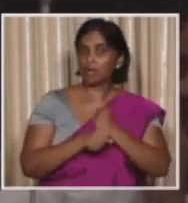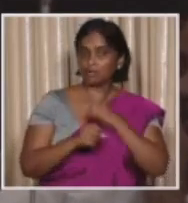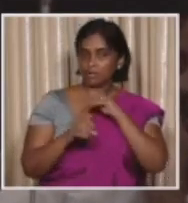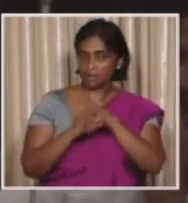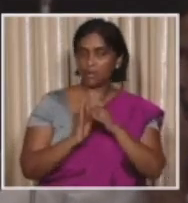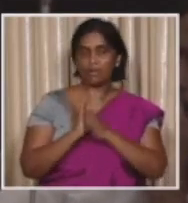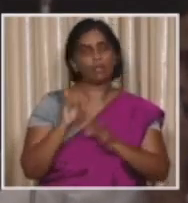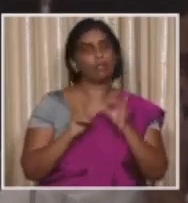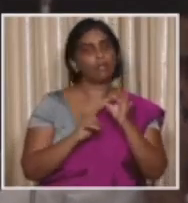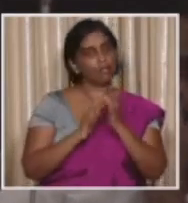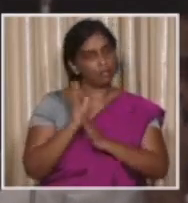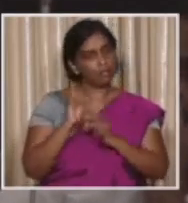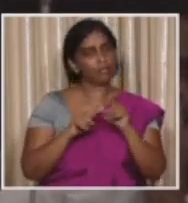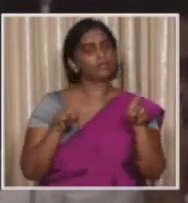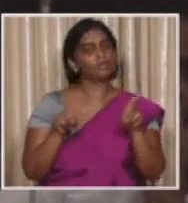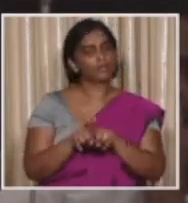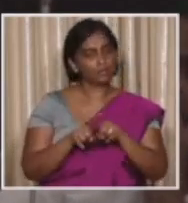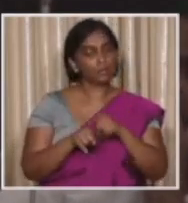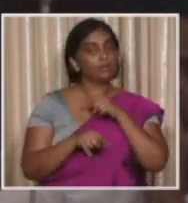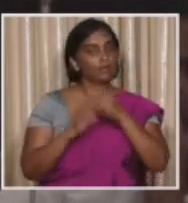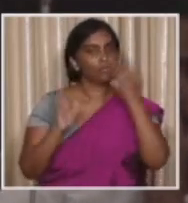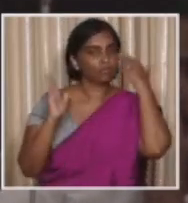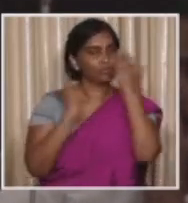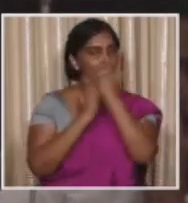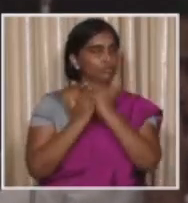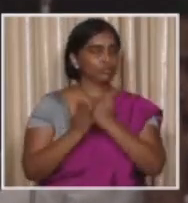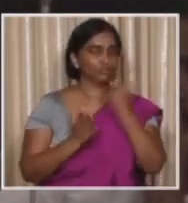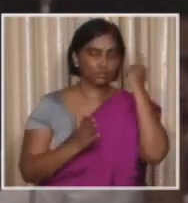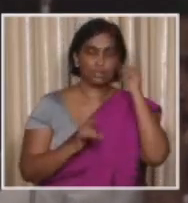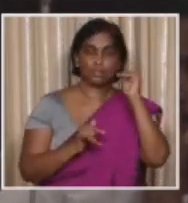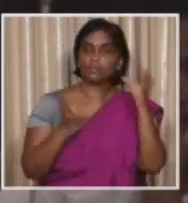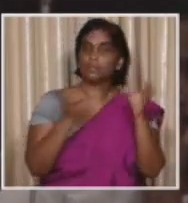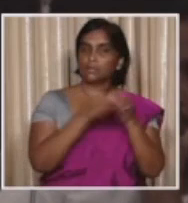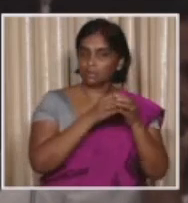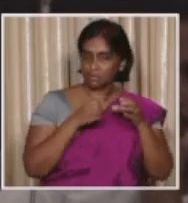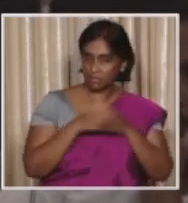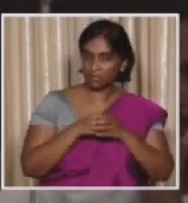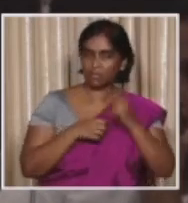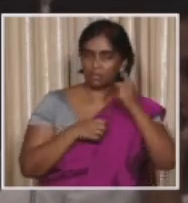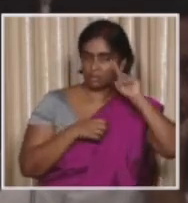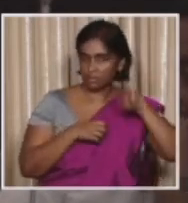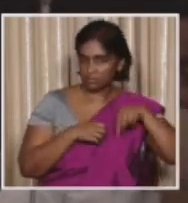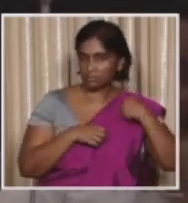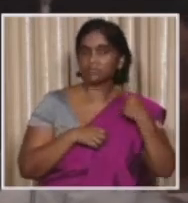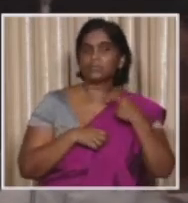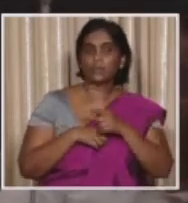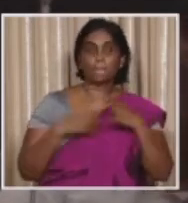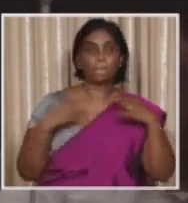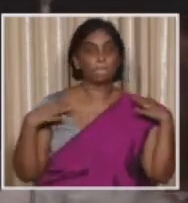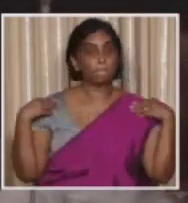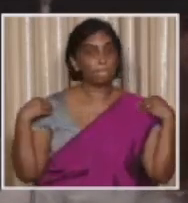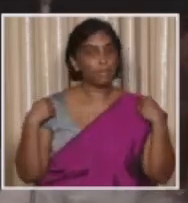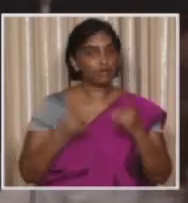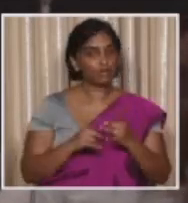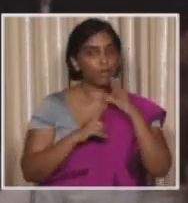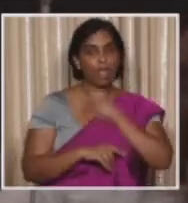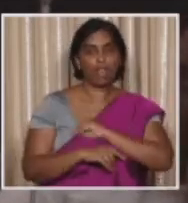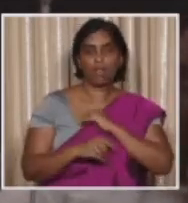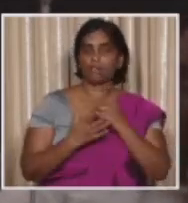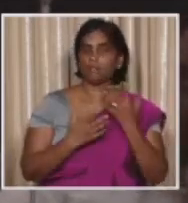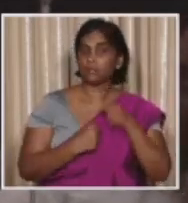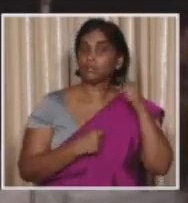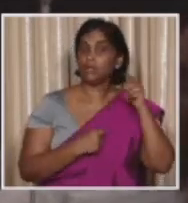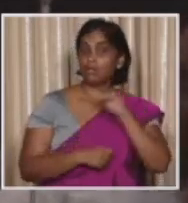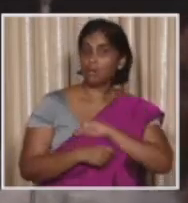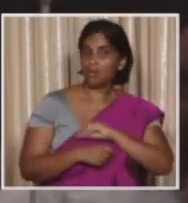නියෝජනය කරන මන්ත්‍රීවරු පවා ඒ කාරණාව දන්නවා. සමහර කණ්ඩායම් හිතාමතා මේ පහසුකම් මතේ ලාභ උපයල